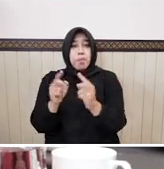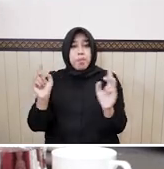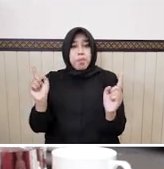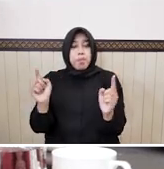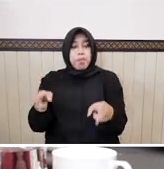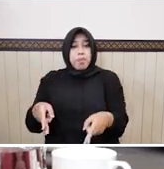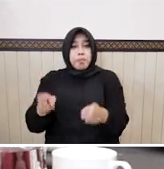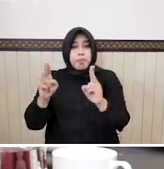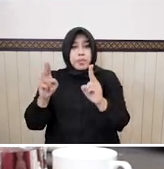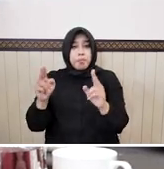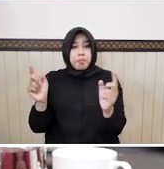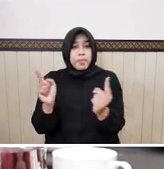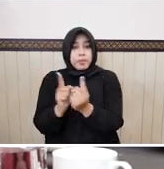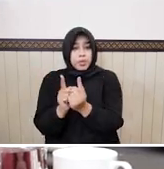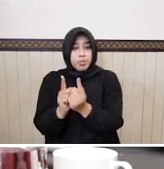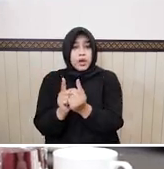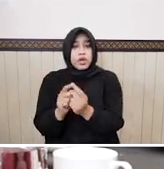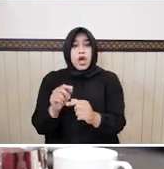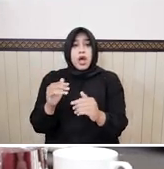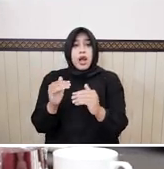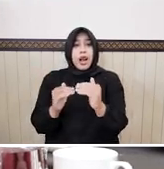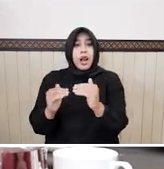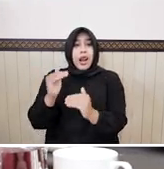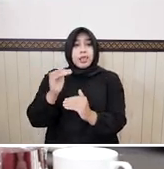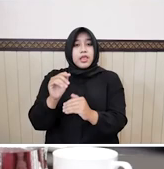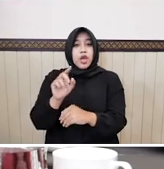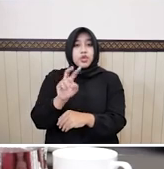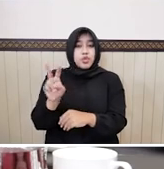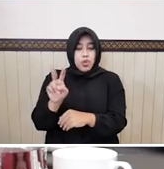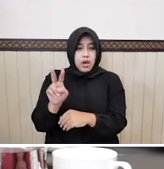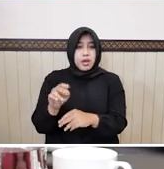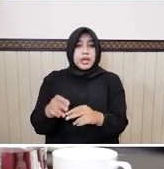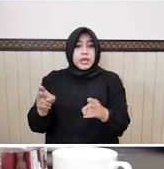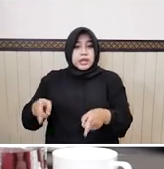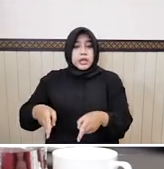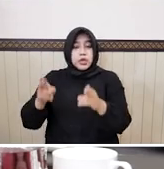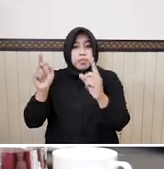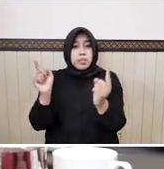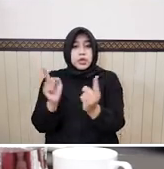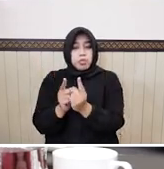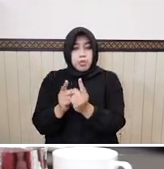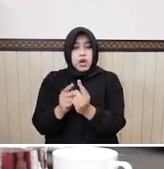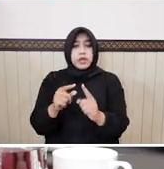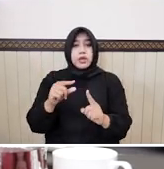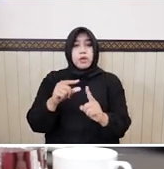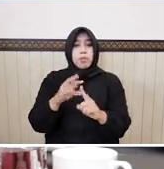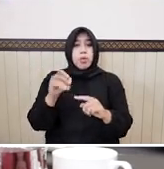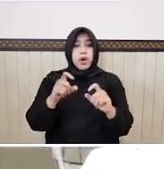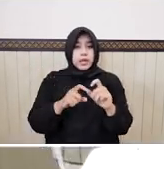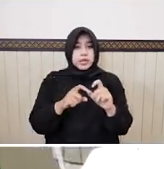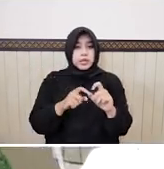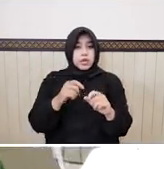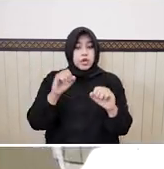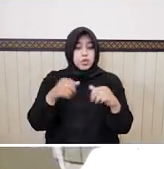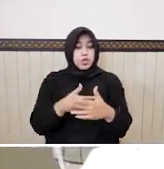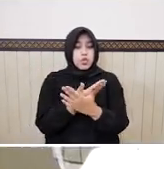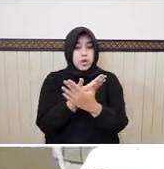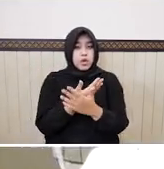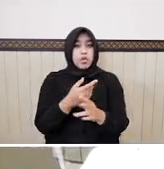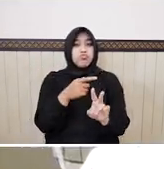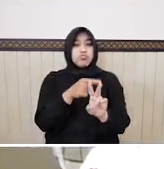karena memang apa ya untuk gedung pertemuan di Polres Gunungkidul itu dua-duanya ada di